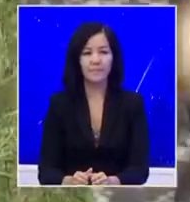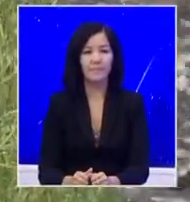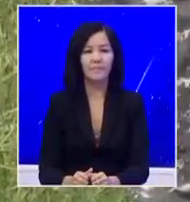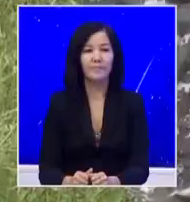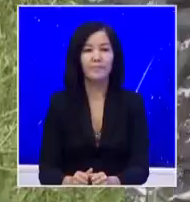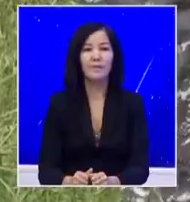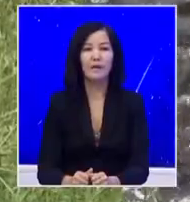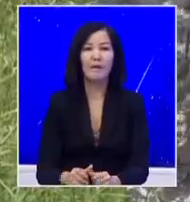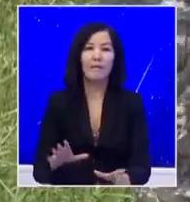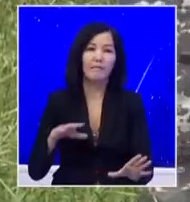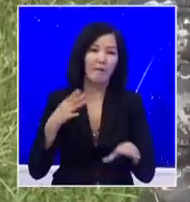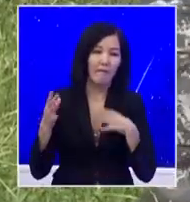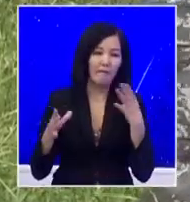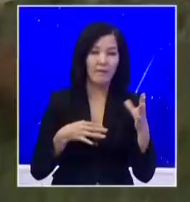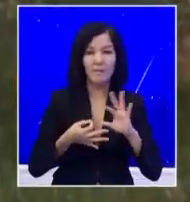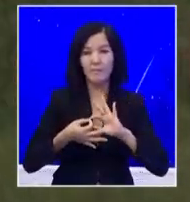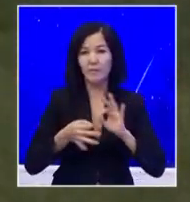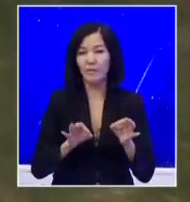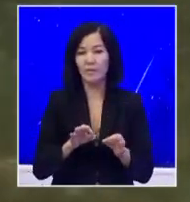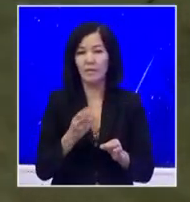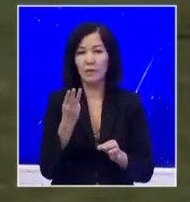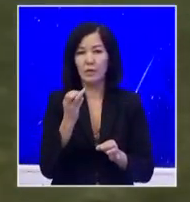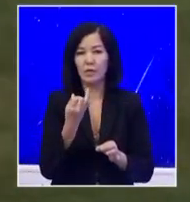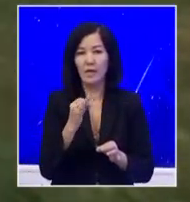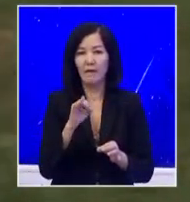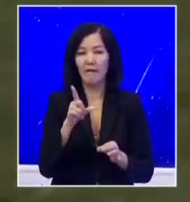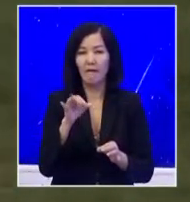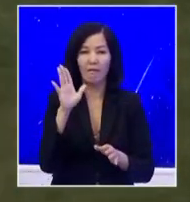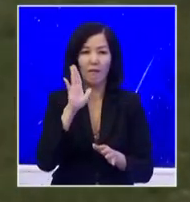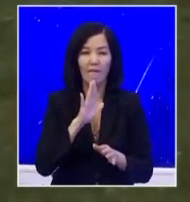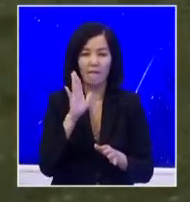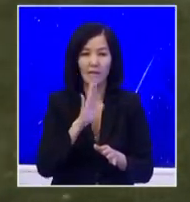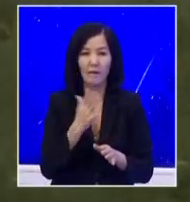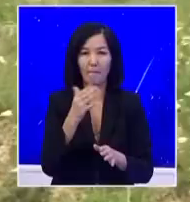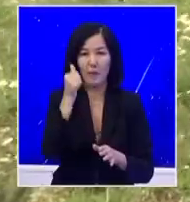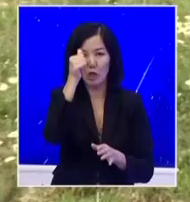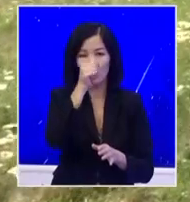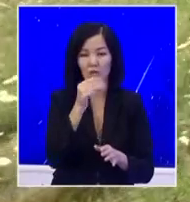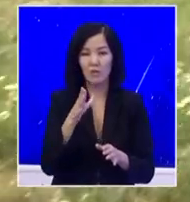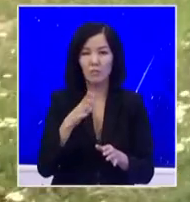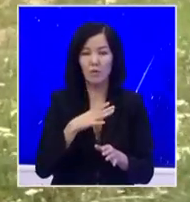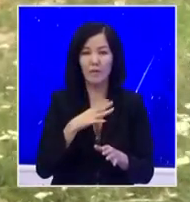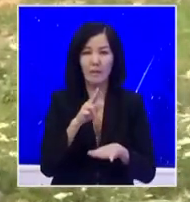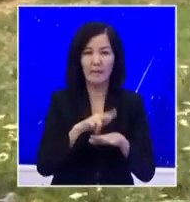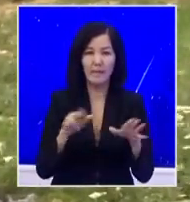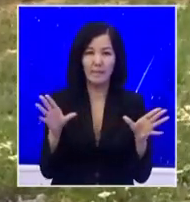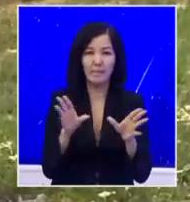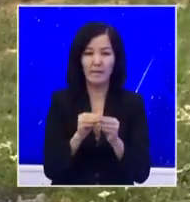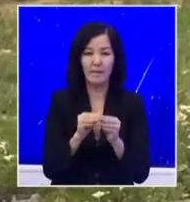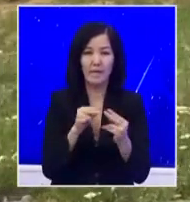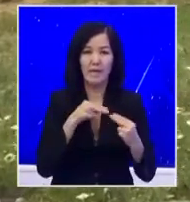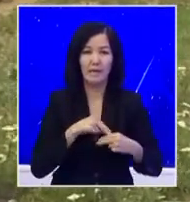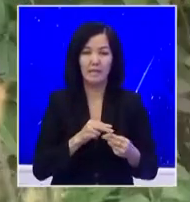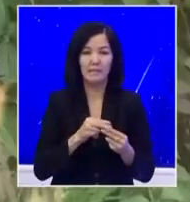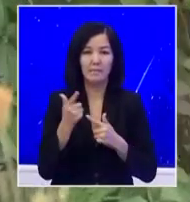Мамандар дайындығын пысықтап жатқан шейх атты бельгиялық овчарка. Осында келгеніне 5 жылдан асты. Сақшылармен қатар ол да